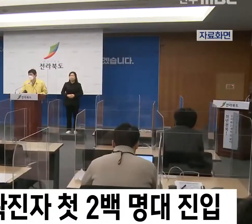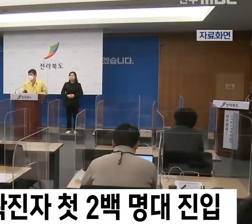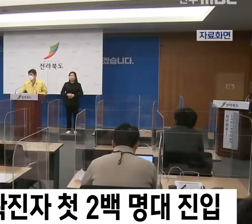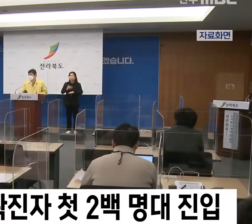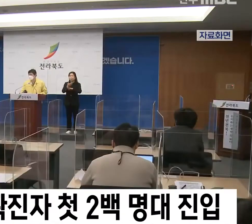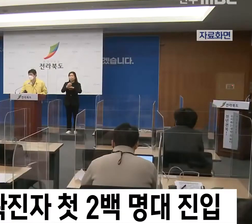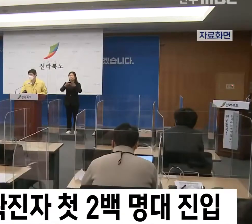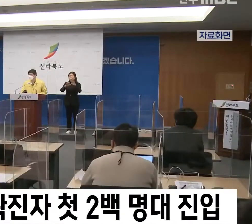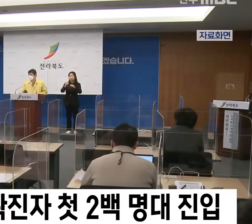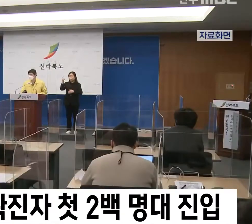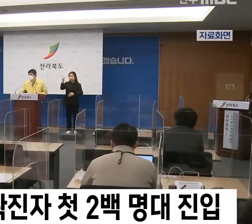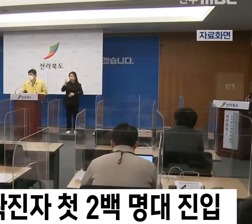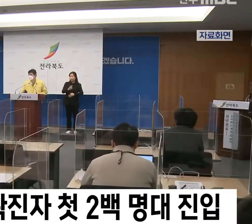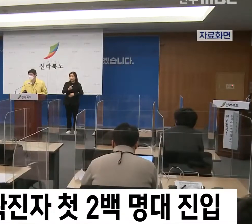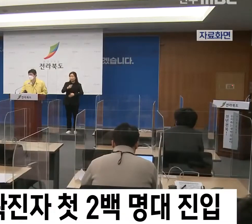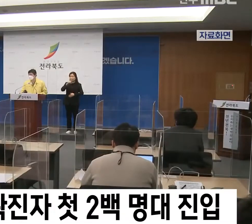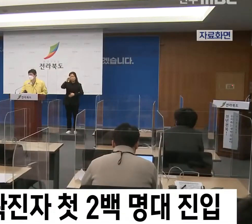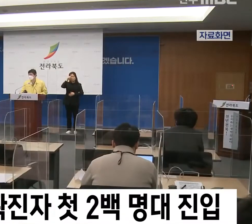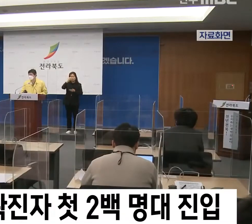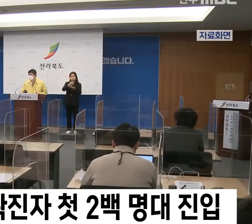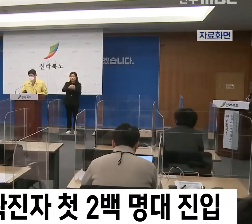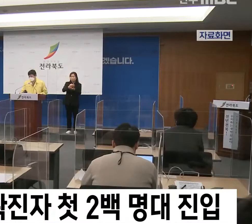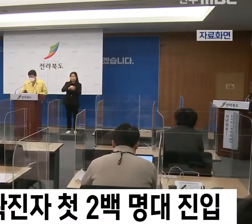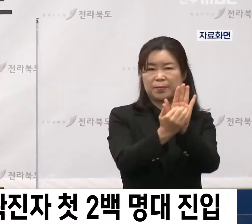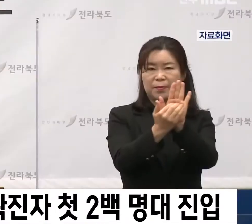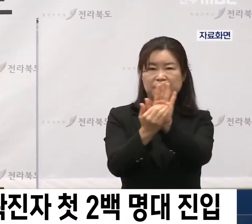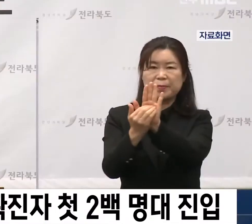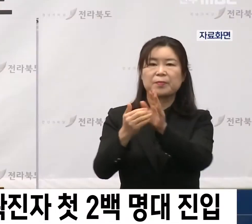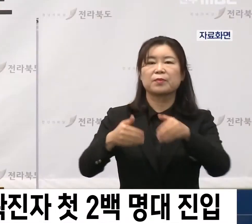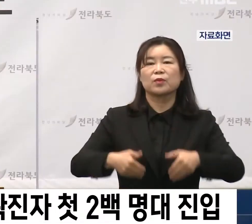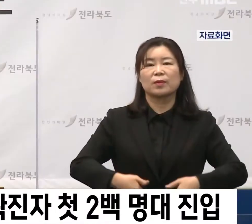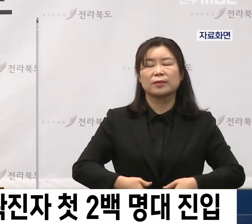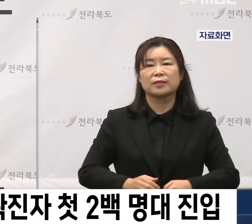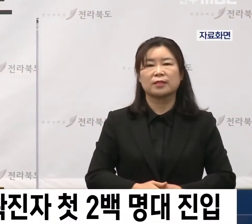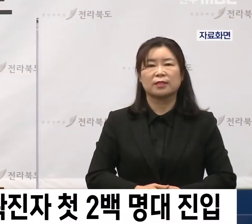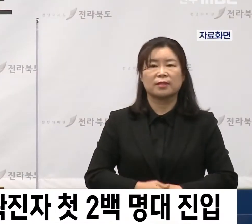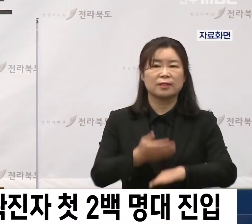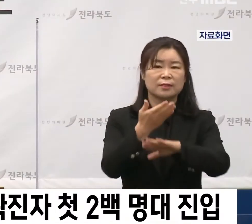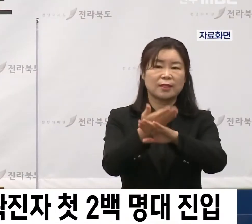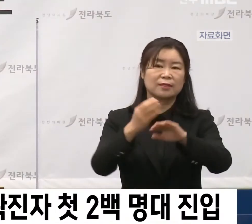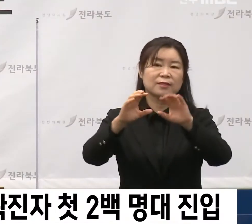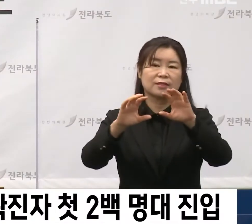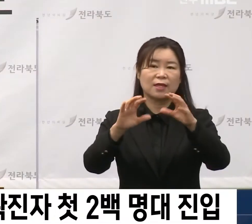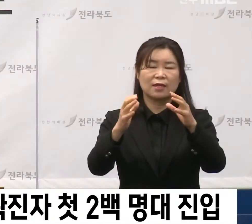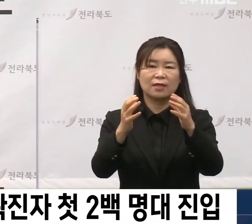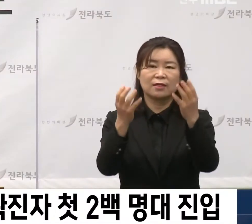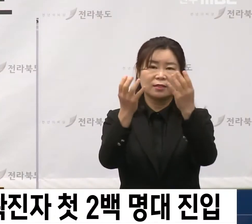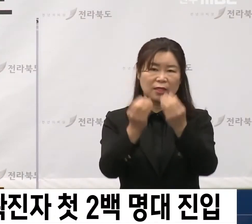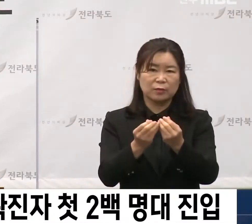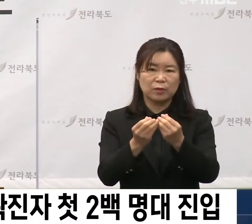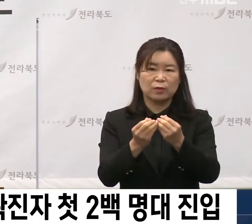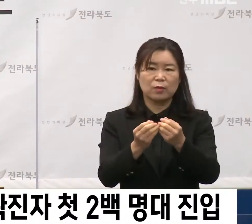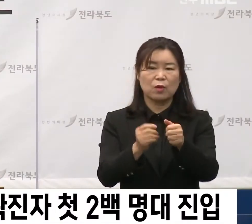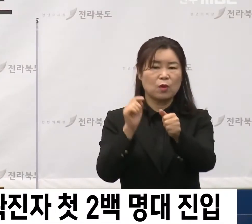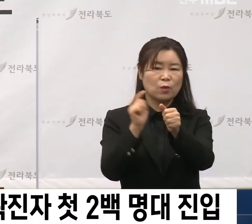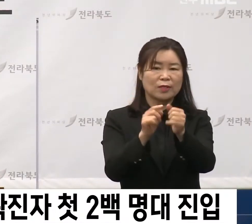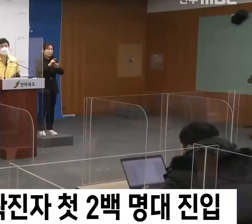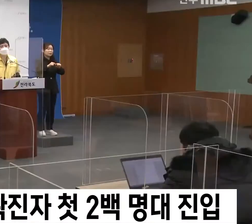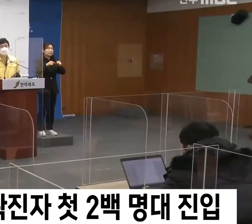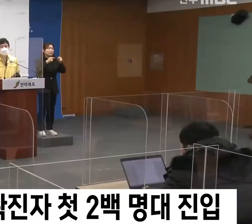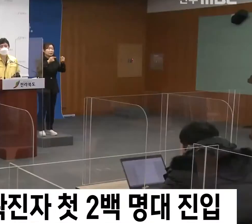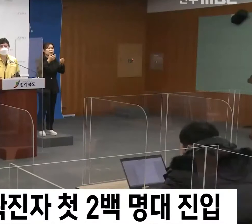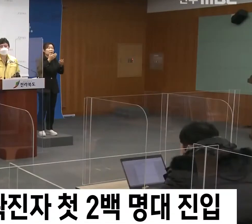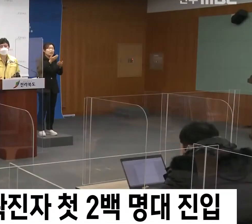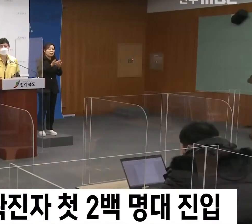발생하는 데요 어제 하루 도내에서 200명의 콩알 9 에 감염되어 있습니다 얘는 지난달 군산 미군부대 확진 자 일괄